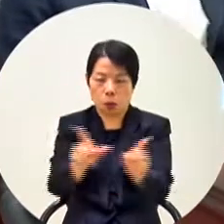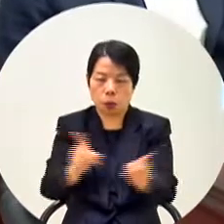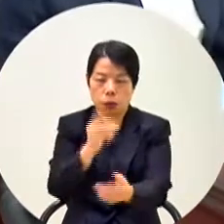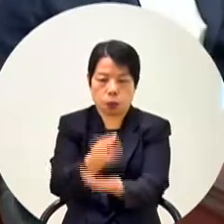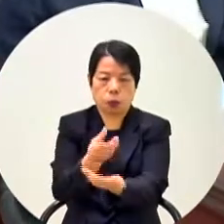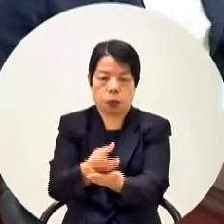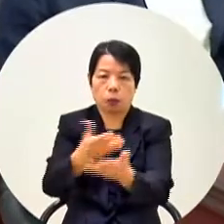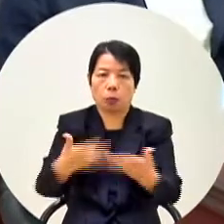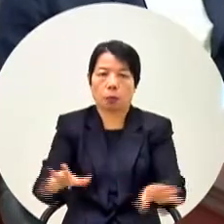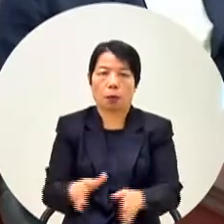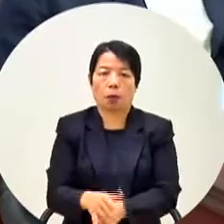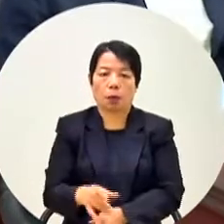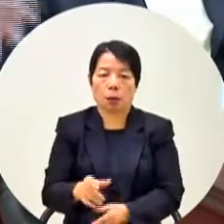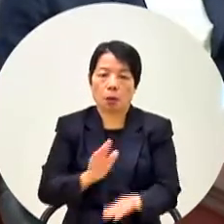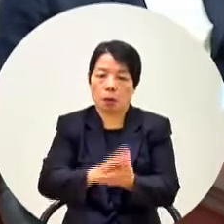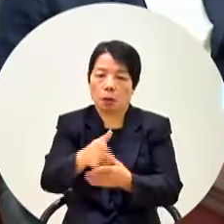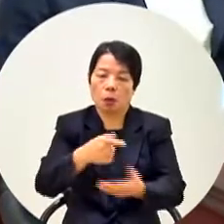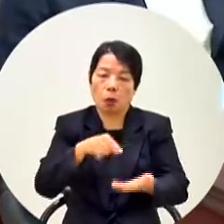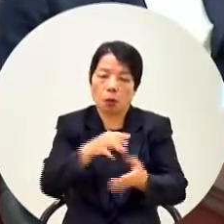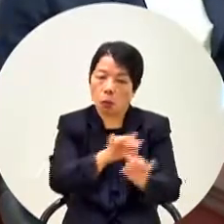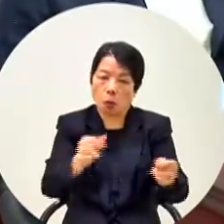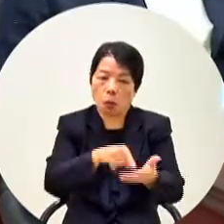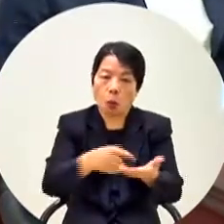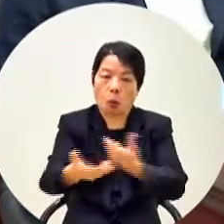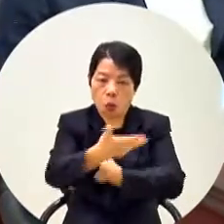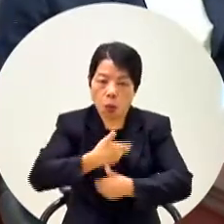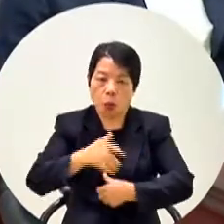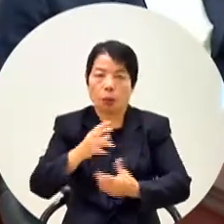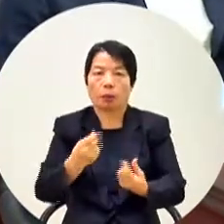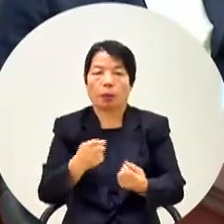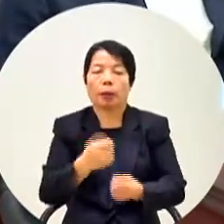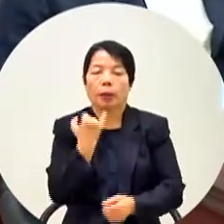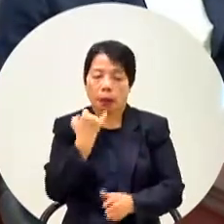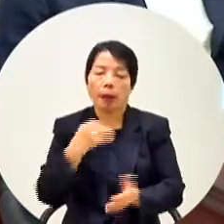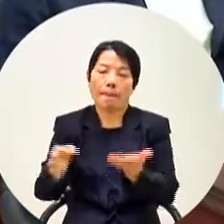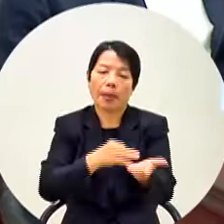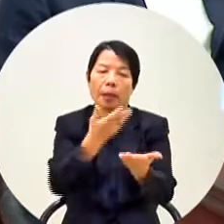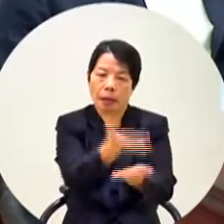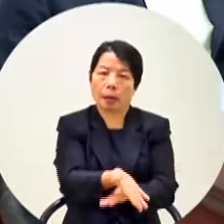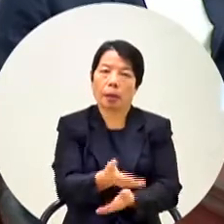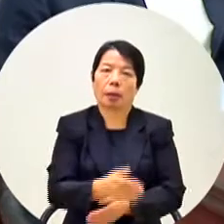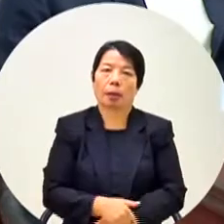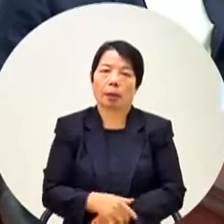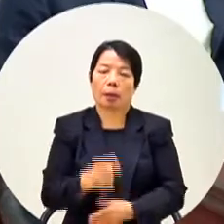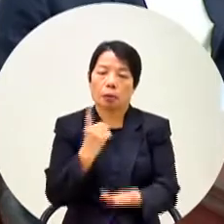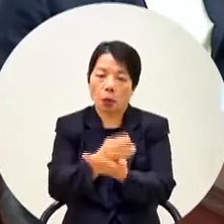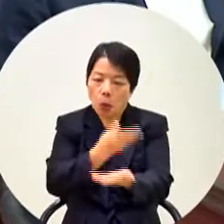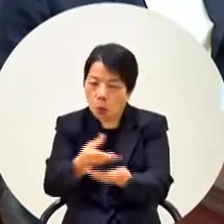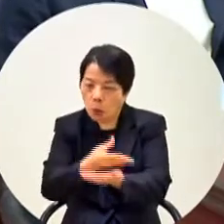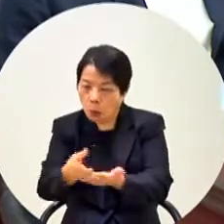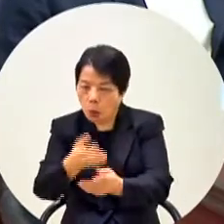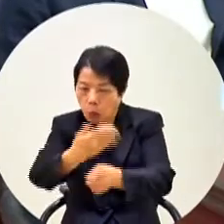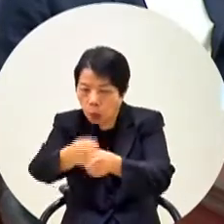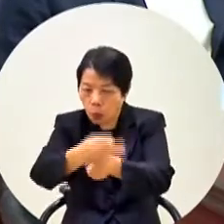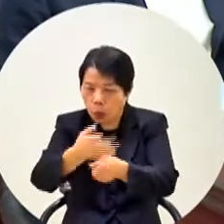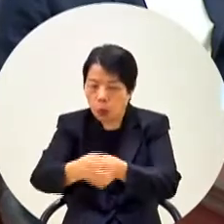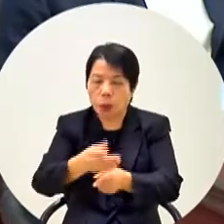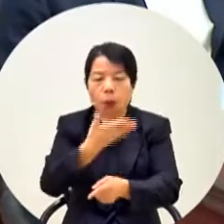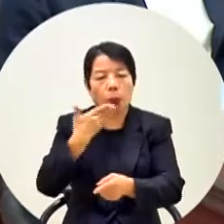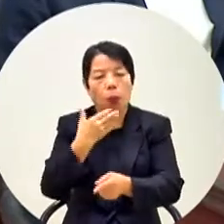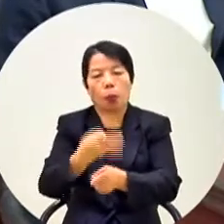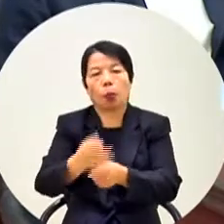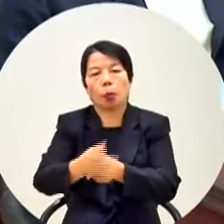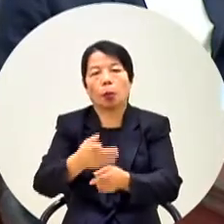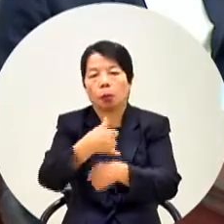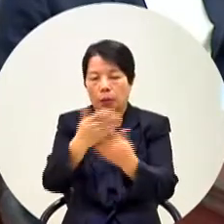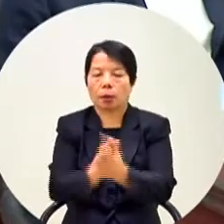远无可能收回来的地，你甲互因买卖，将咱的负债悬挂，咱也减利息负担。是安那？什么人讲土